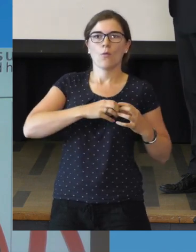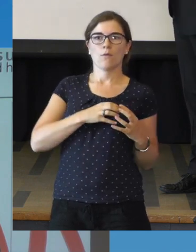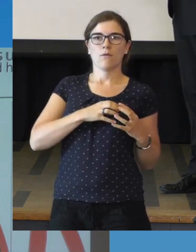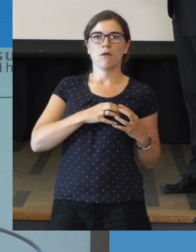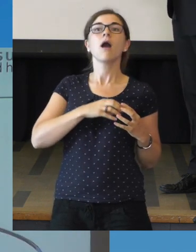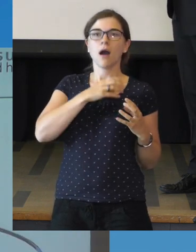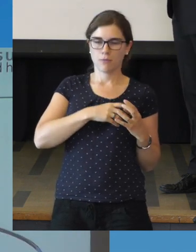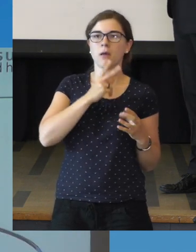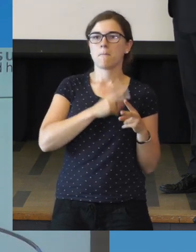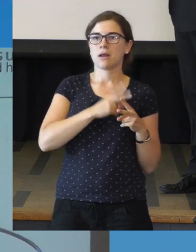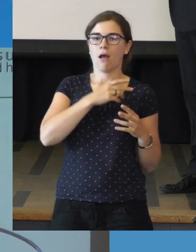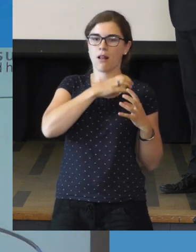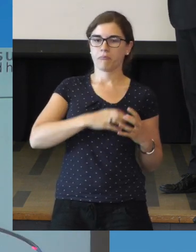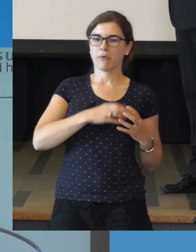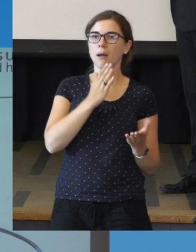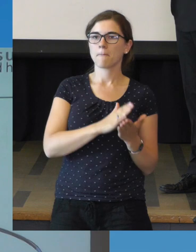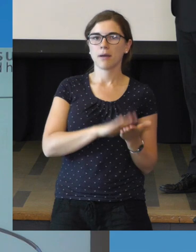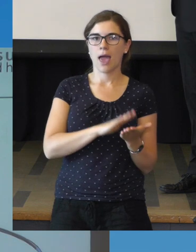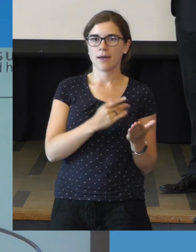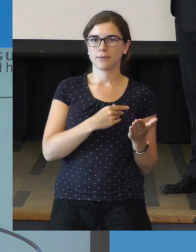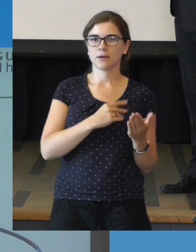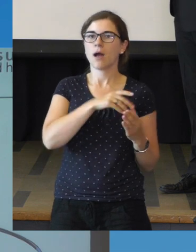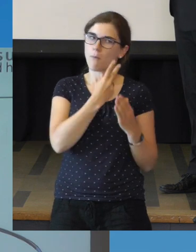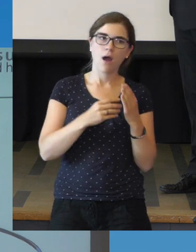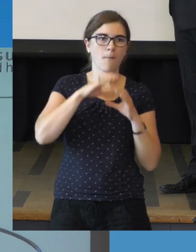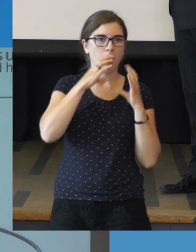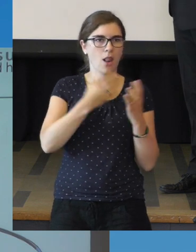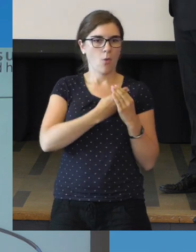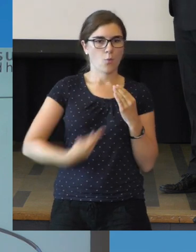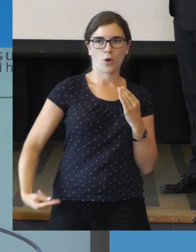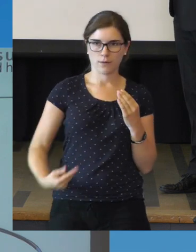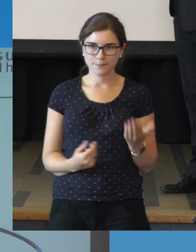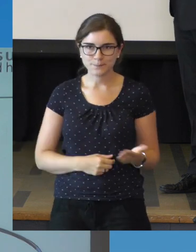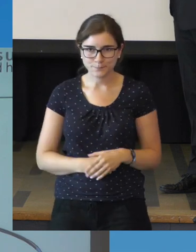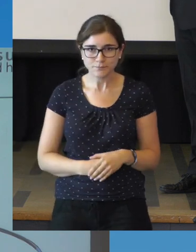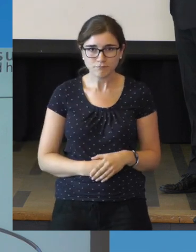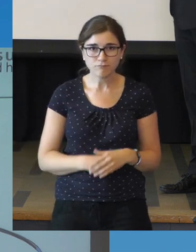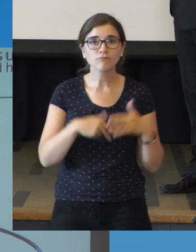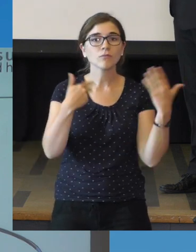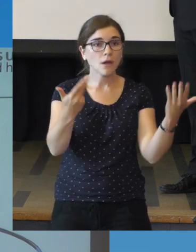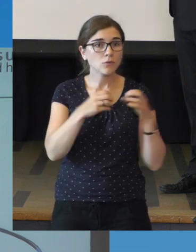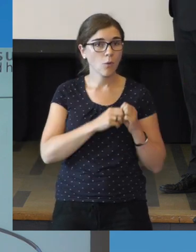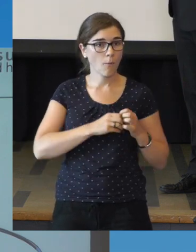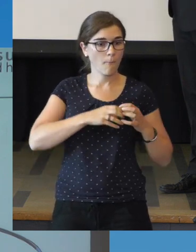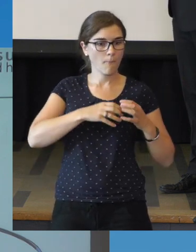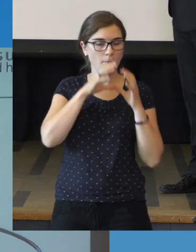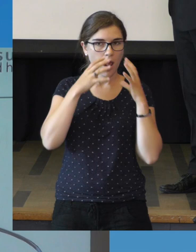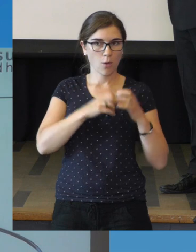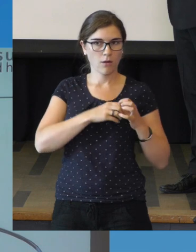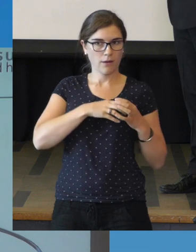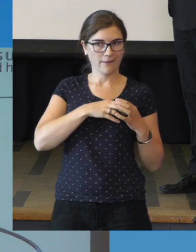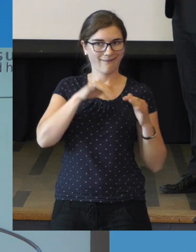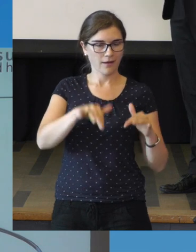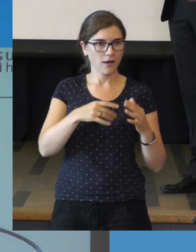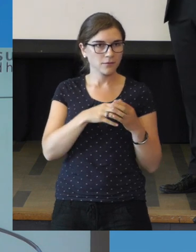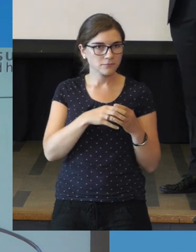offen. Hier ist nochmal so ein Stent auf dem Ballon dargestellt. Wenn der Ballon aufgeblasen ist, dann sieht man diese